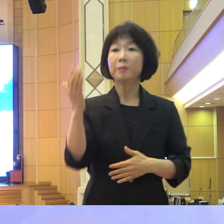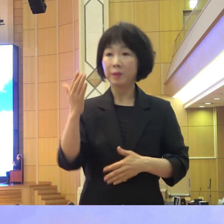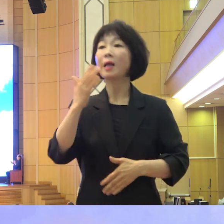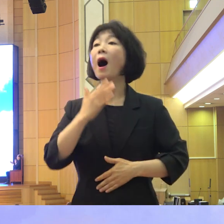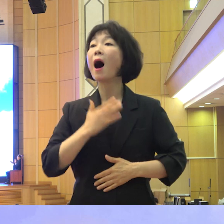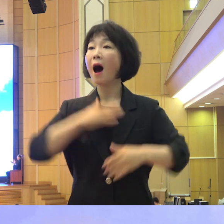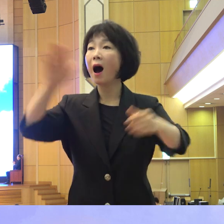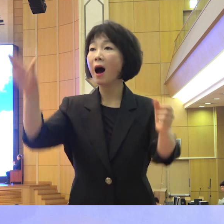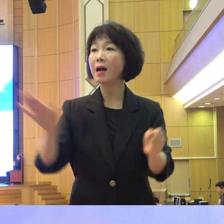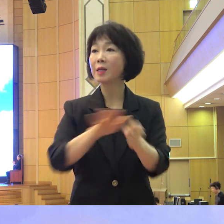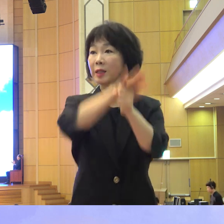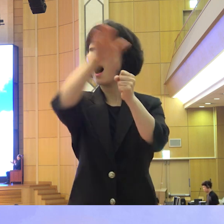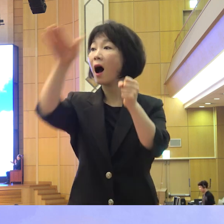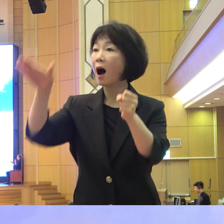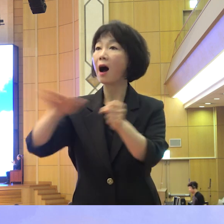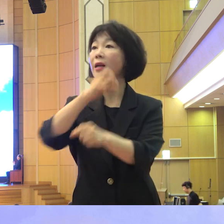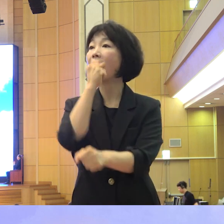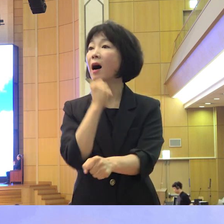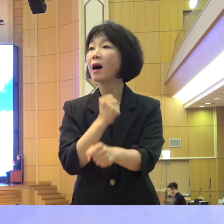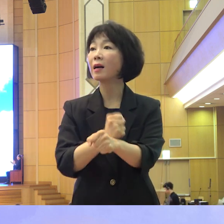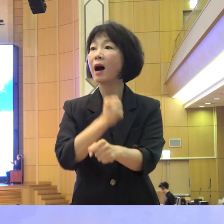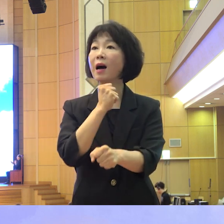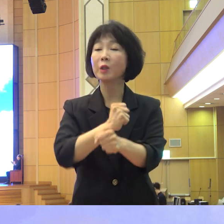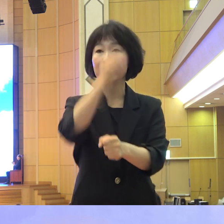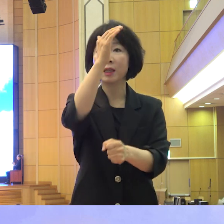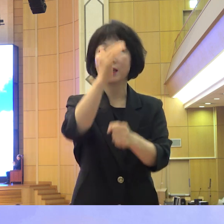사랑하신 날